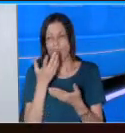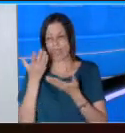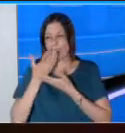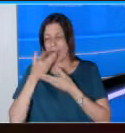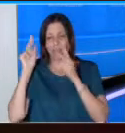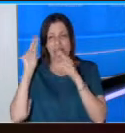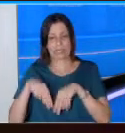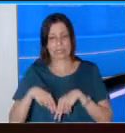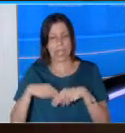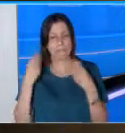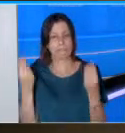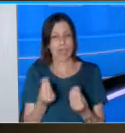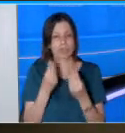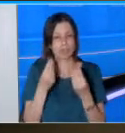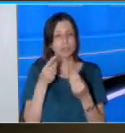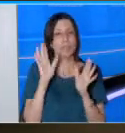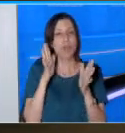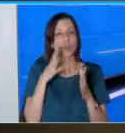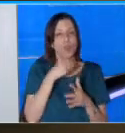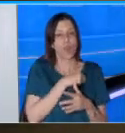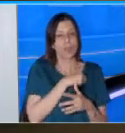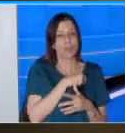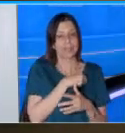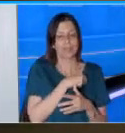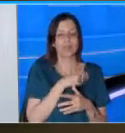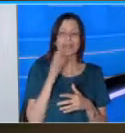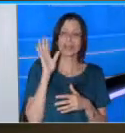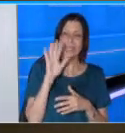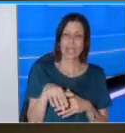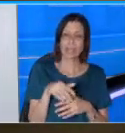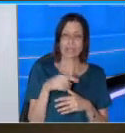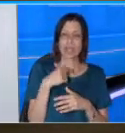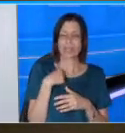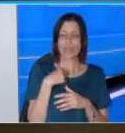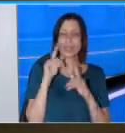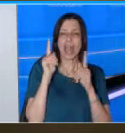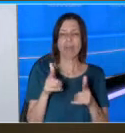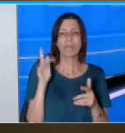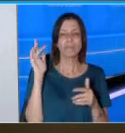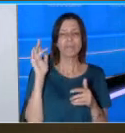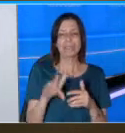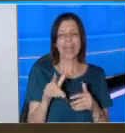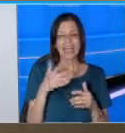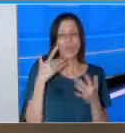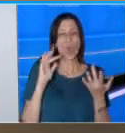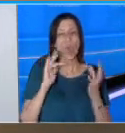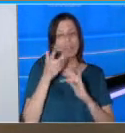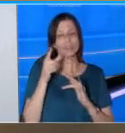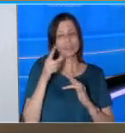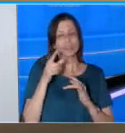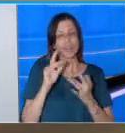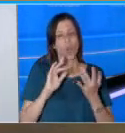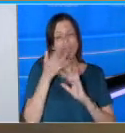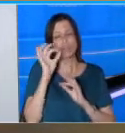חזרה משהו שהוא מאוד הומני. כן. גם שאנחנו חמים נגד אויב, שהוא גם אויב של העם